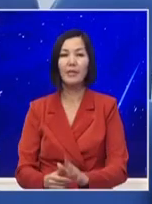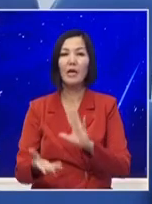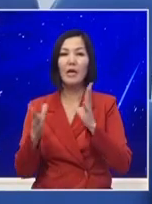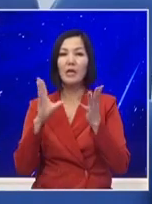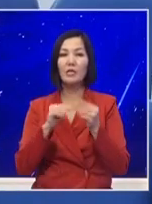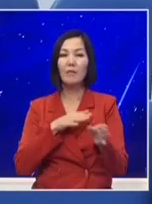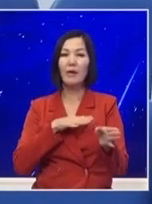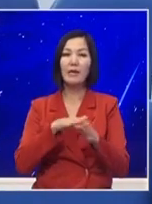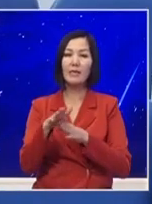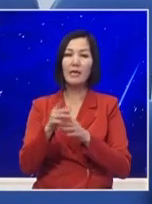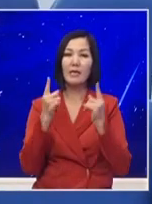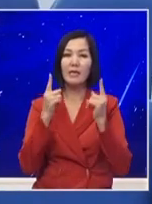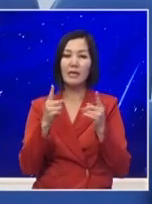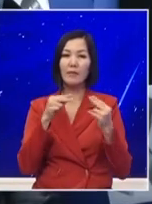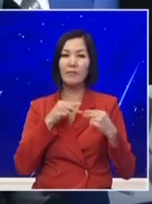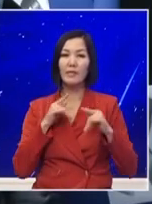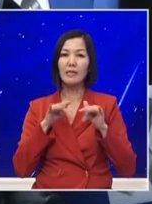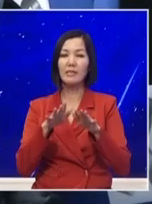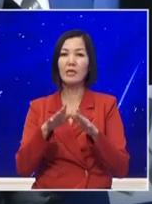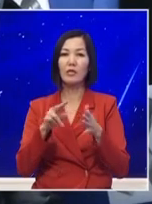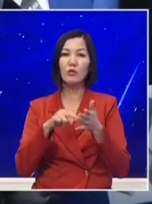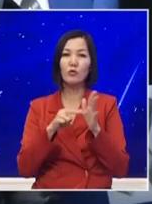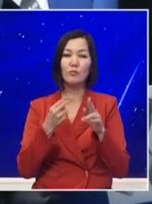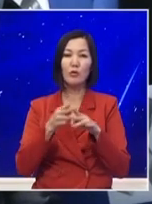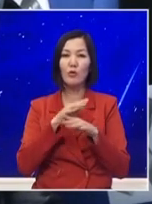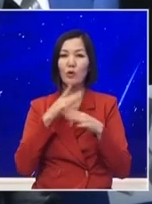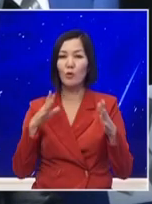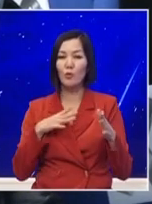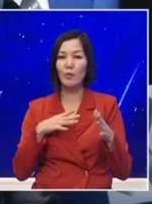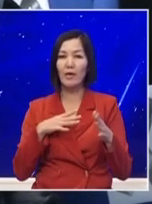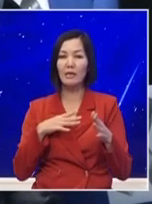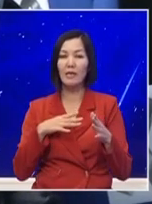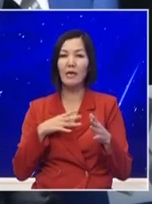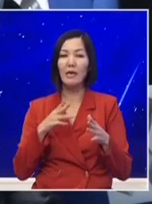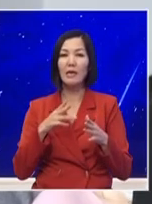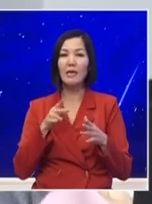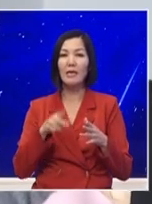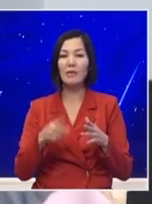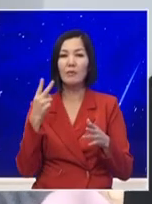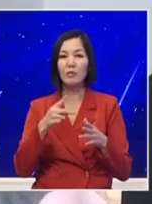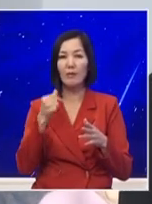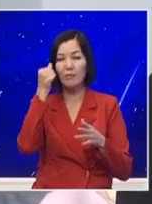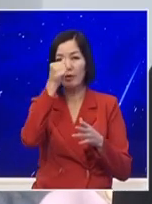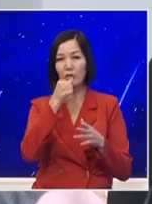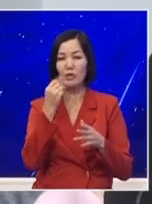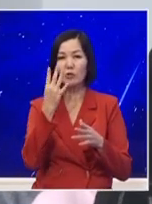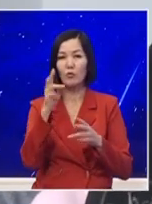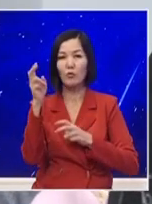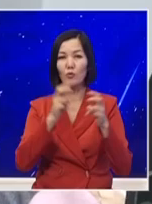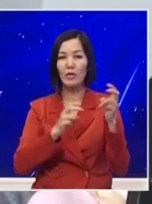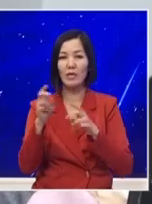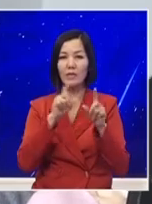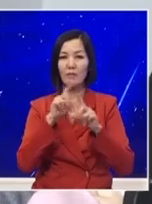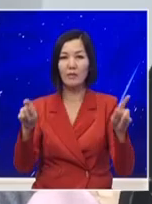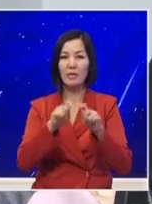мұнда атқарылған ілкімді істер де жоспар да көп. Мәселен, кенттің индустриалды аймағында 2021 жылы 4 өнеркәсіптік